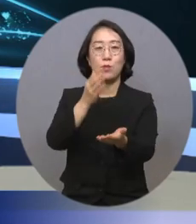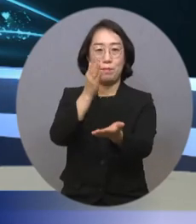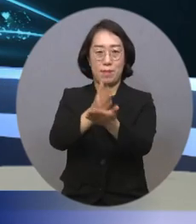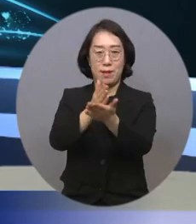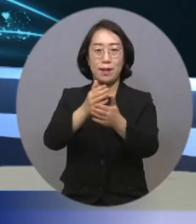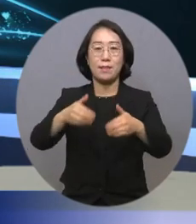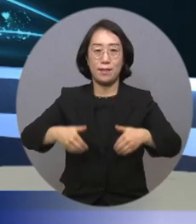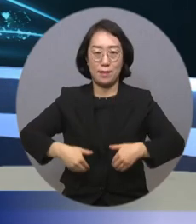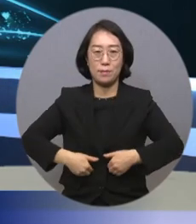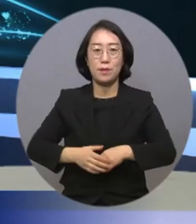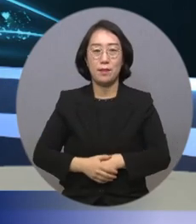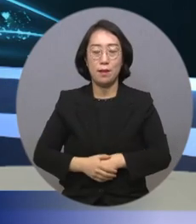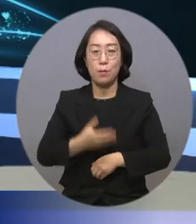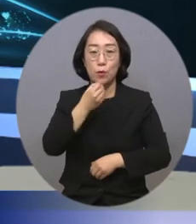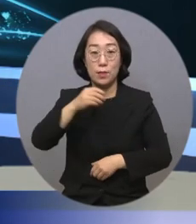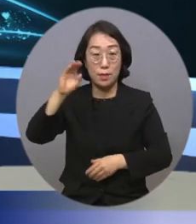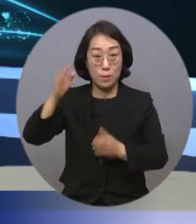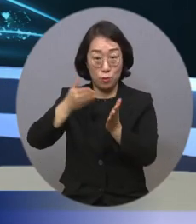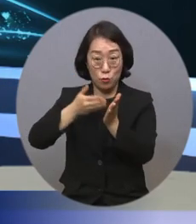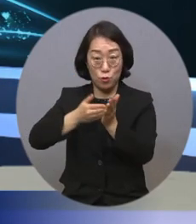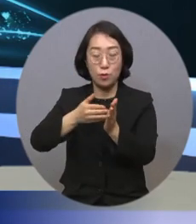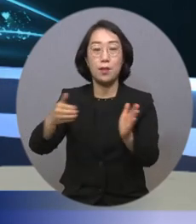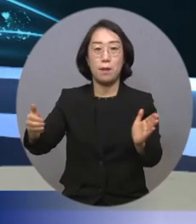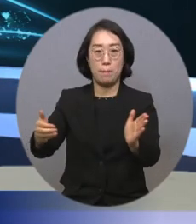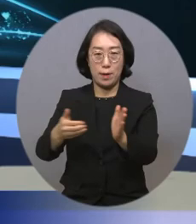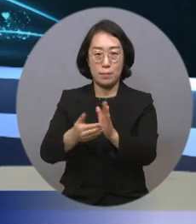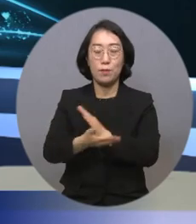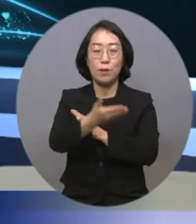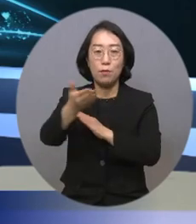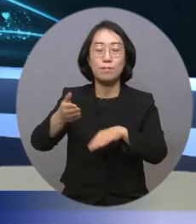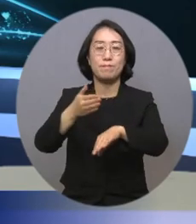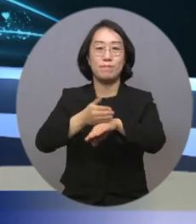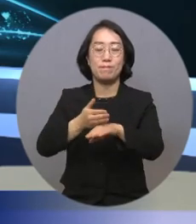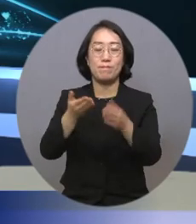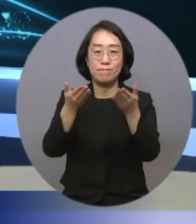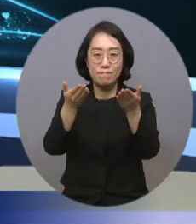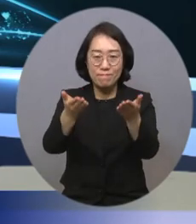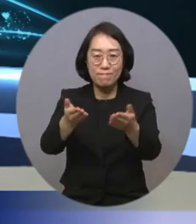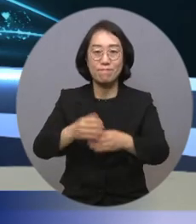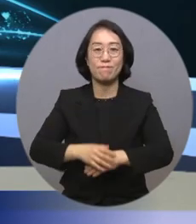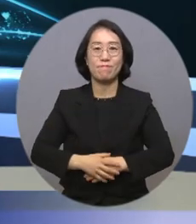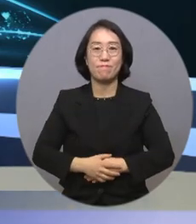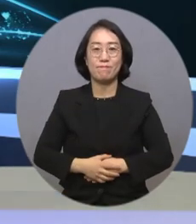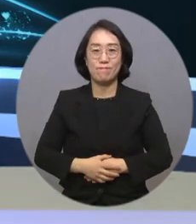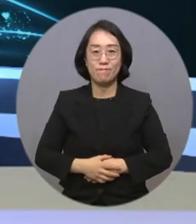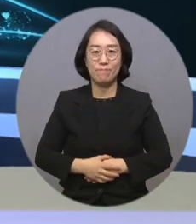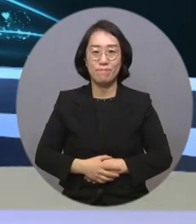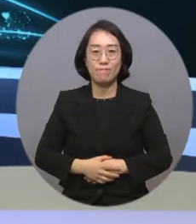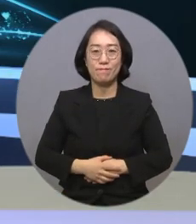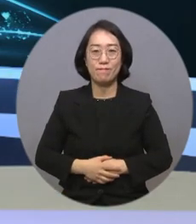말아야겠습니다. 이상 복지TV 뉴스를 마칩니다. 시청해주신 여러분 고맙습니다.